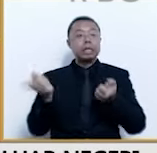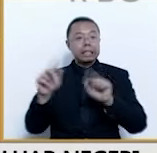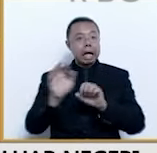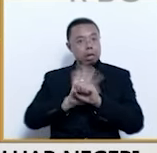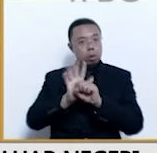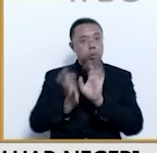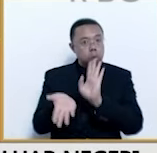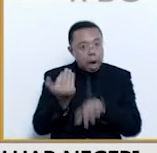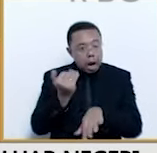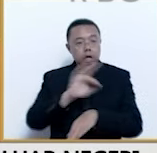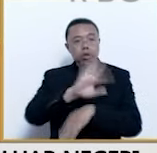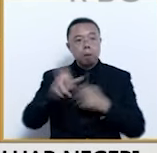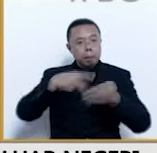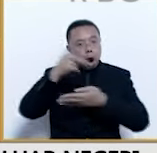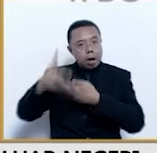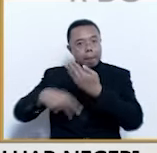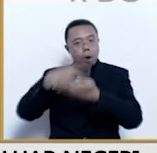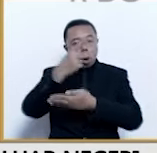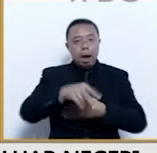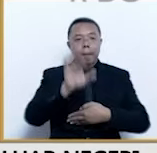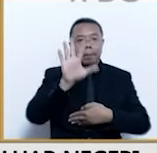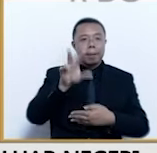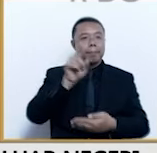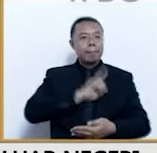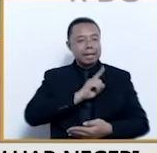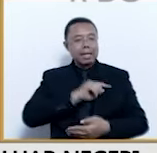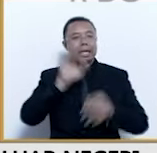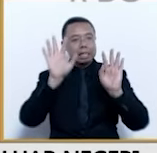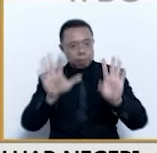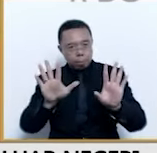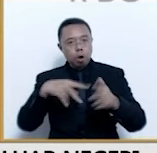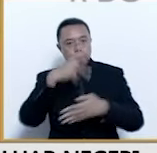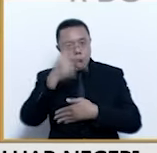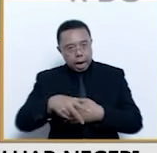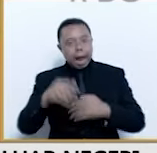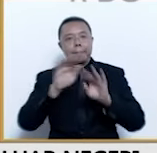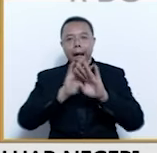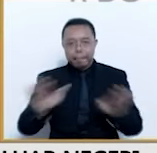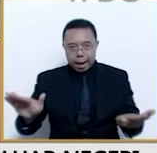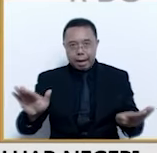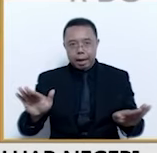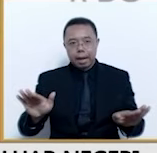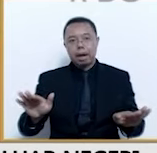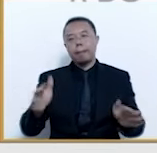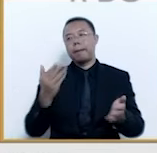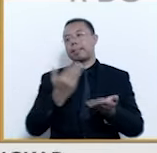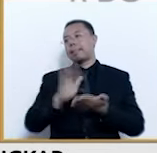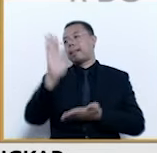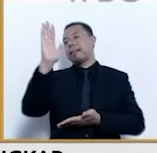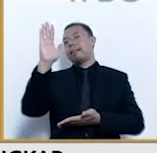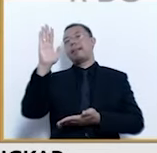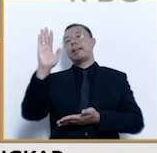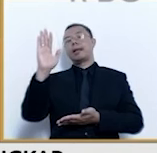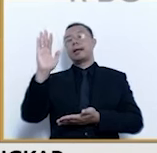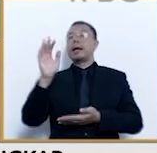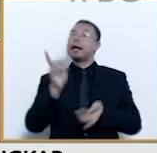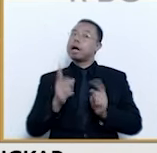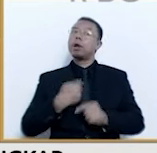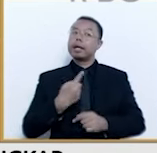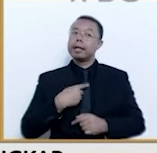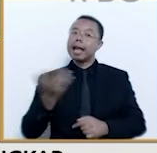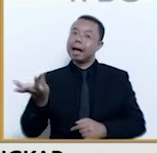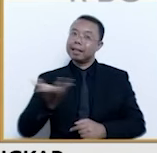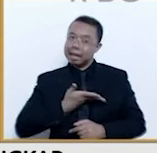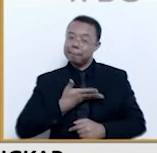terjadi maka semua program lima Mandiri dan 10 program aman tak bakal ada kalau kita